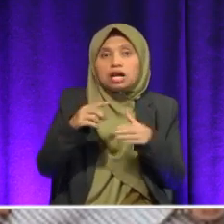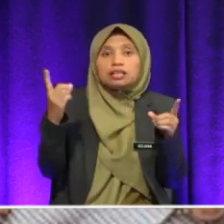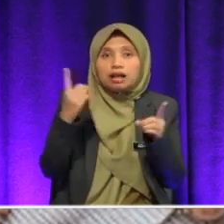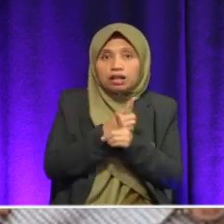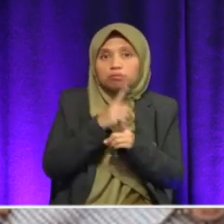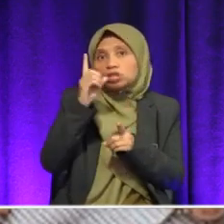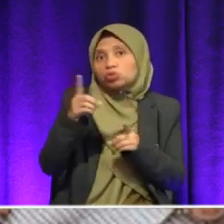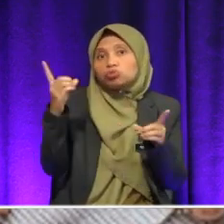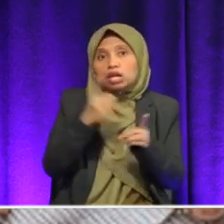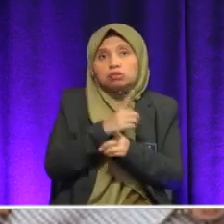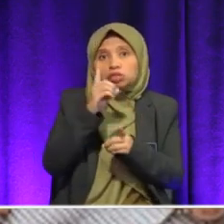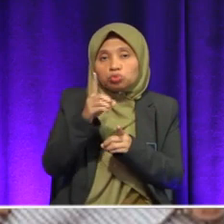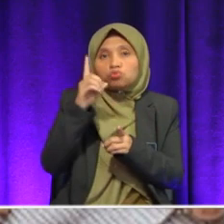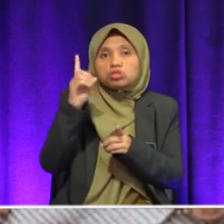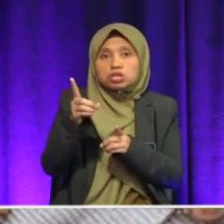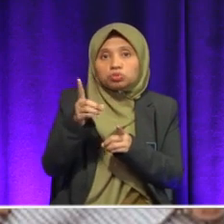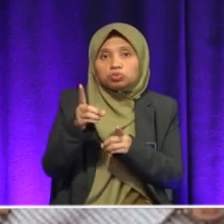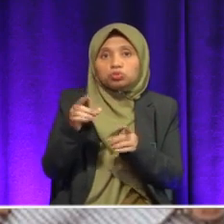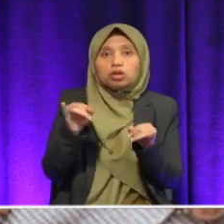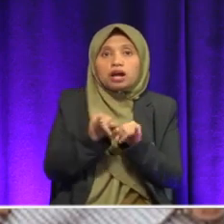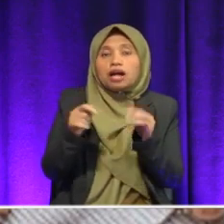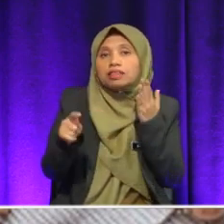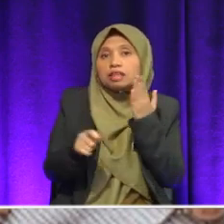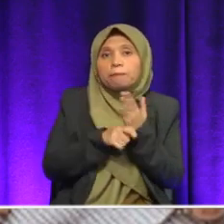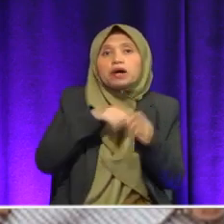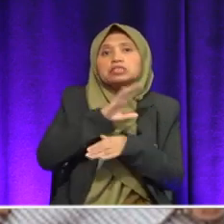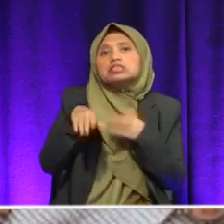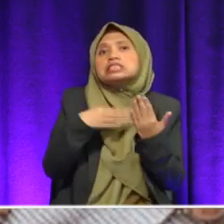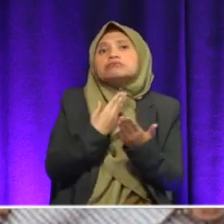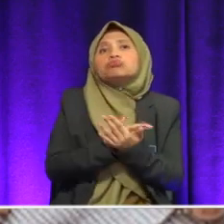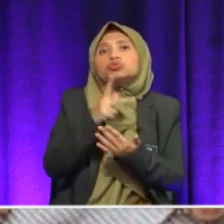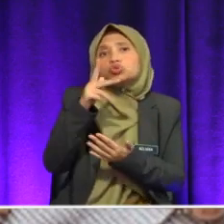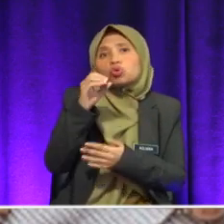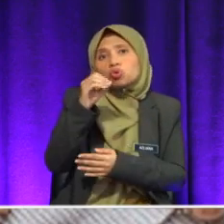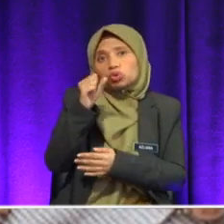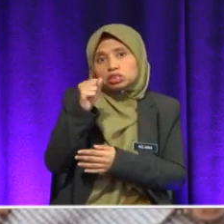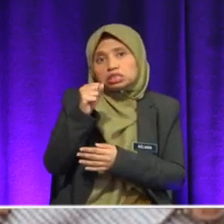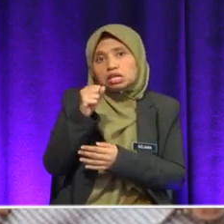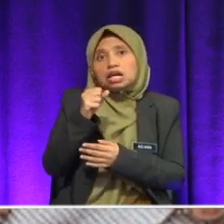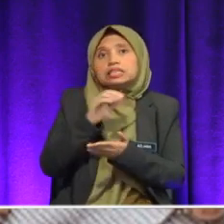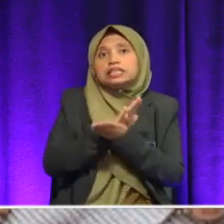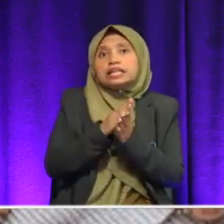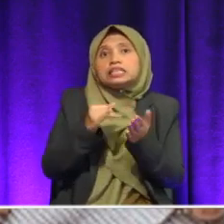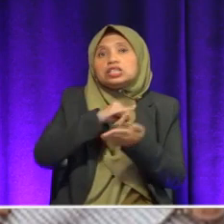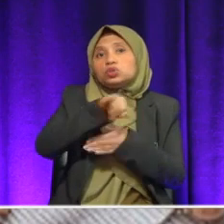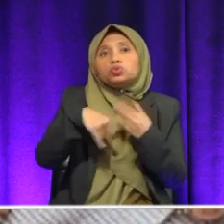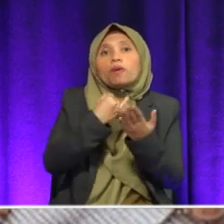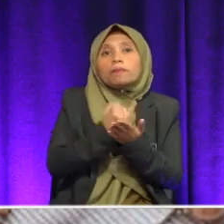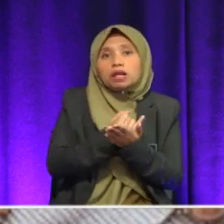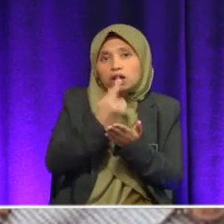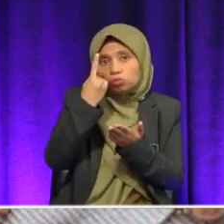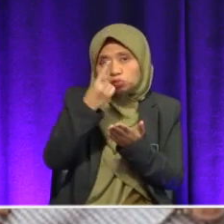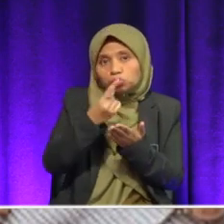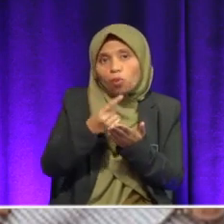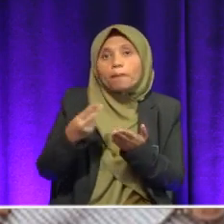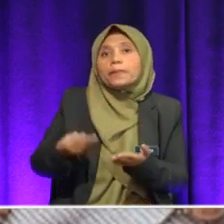adalah satu juga jadi tambahkan Semua menjadi jumlah penuh untuk kos